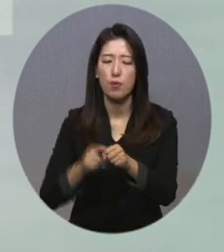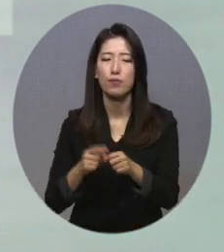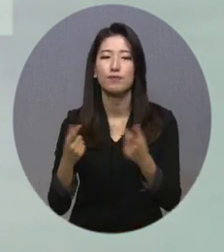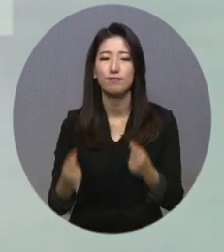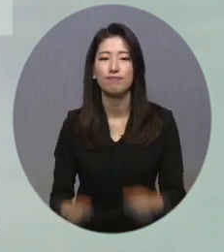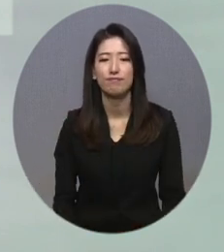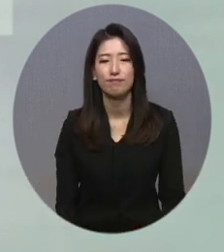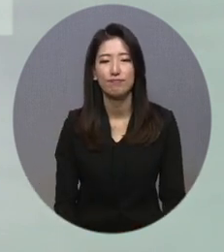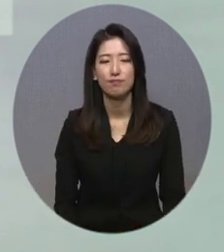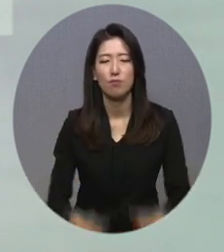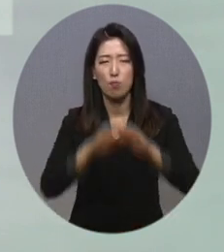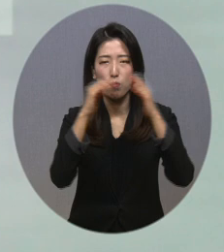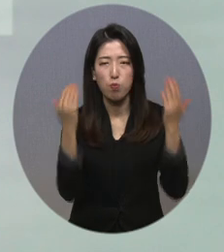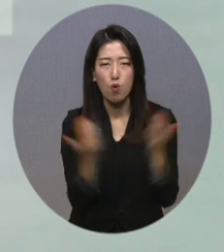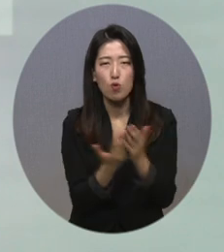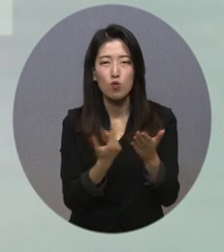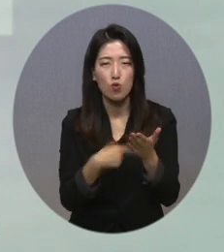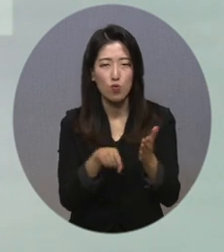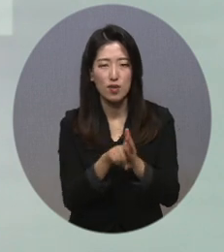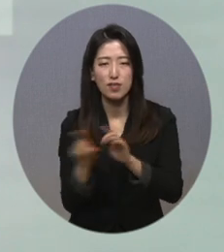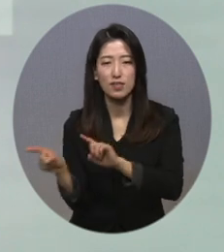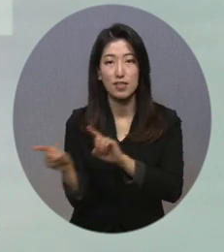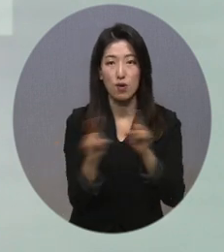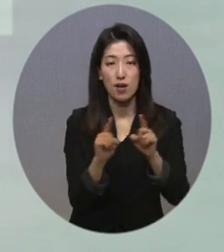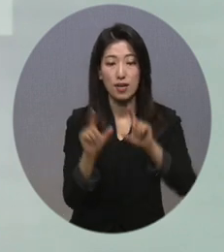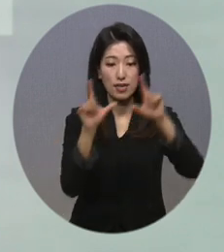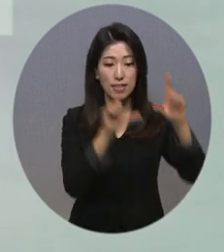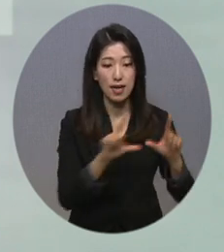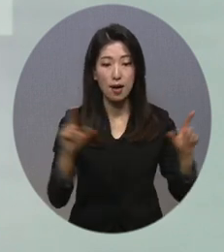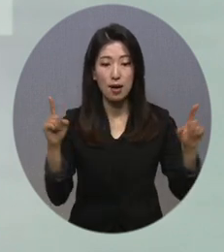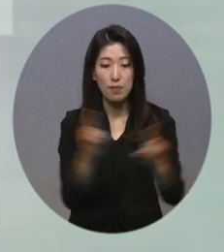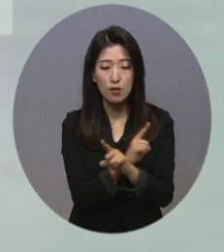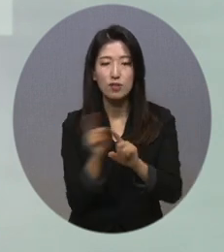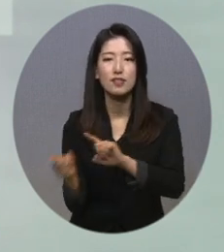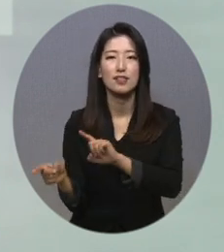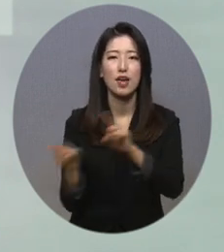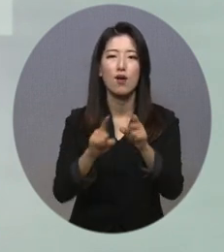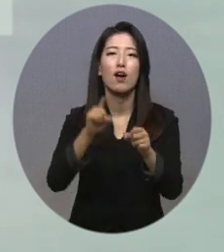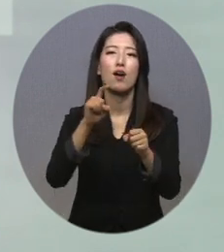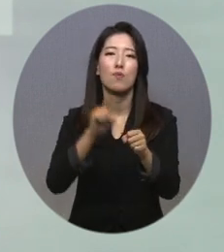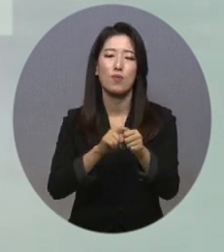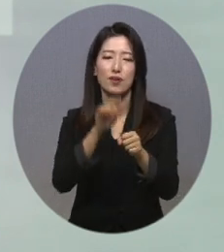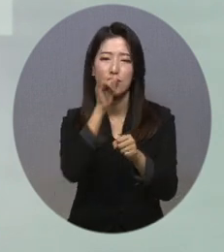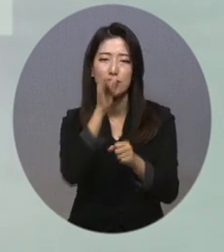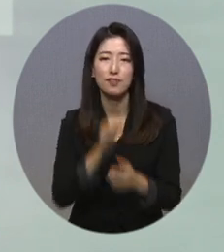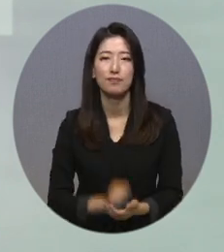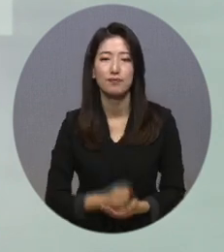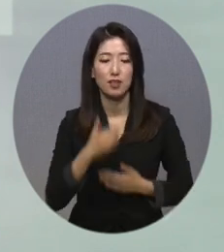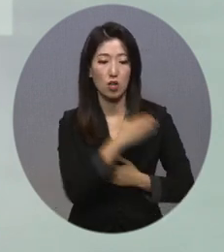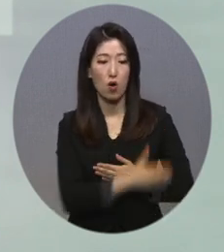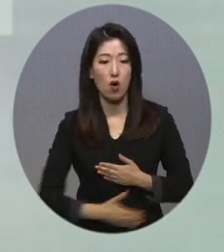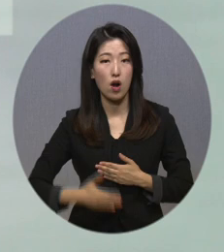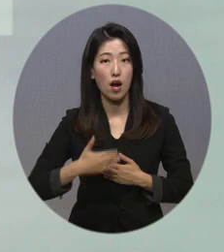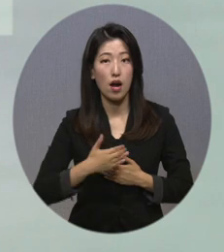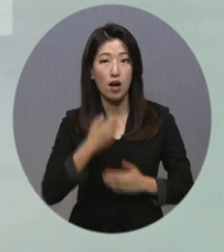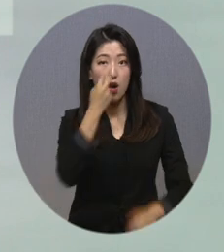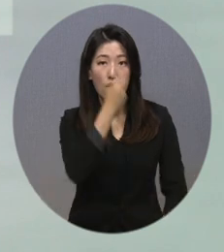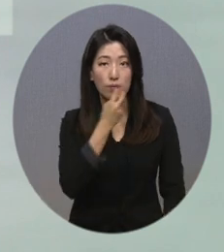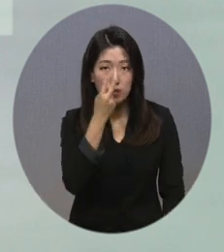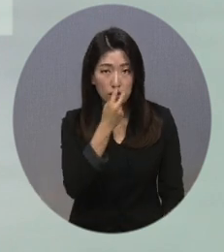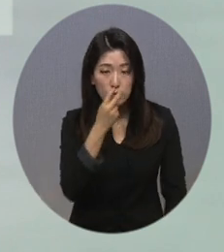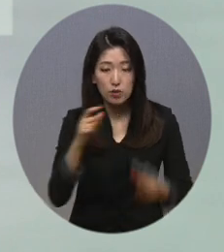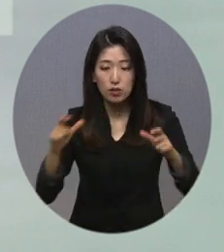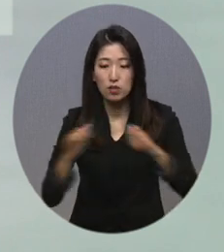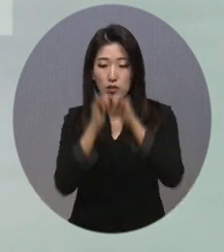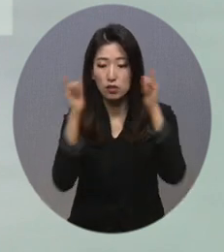삶을 바꾸는 재활이라는 가치를 실현하고 있습니다. 재활치료 및 건강검진, 지역사회 건강관리 체계